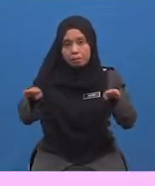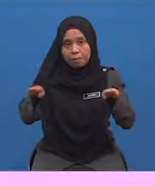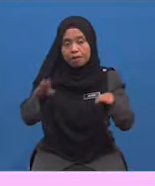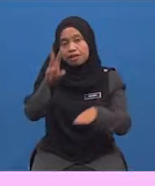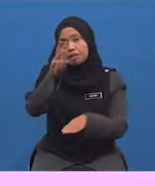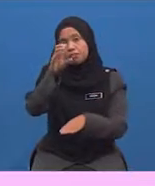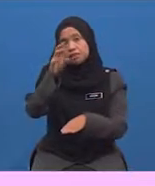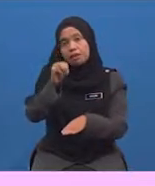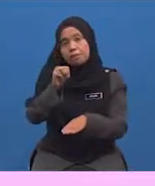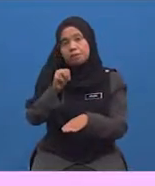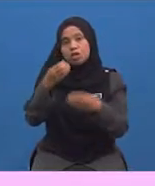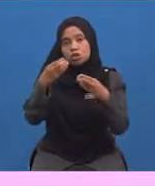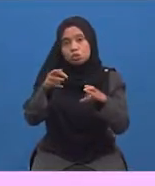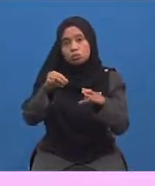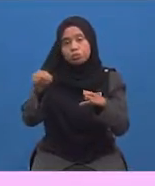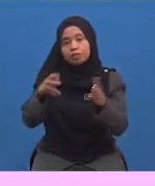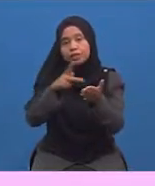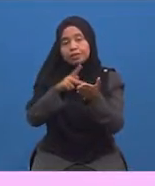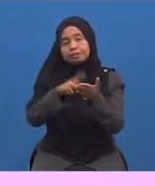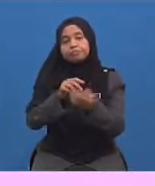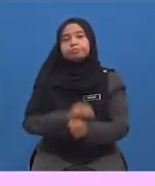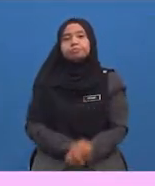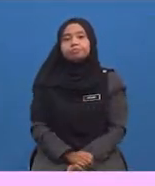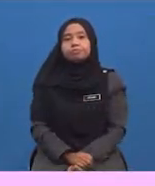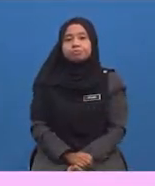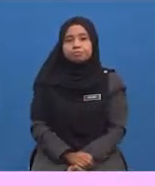cm. Cuba murid-murid kira dahulu.